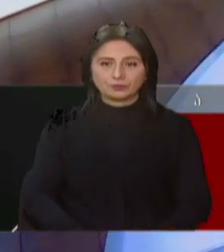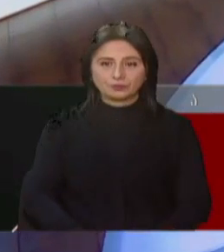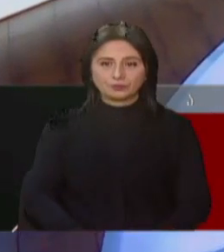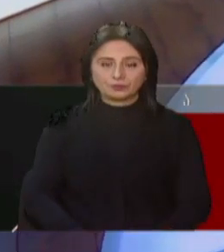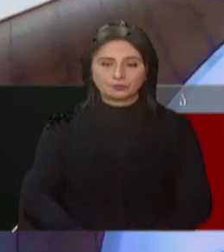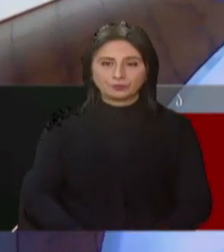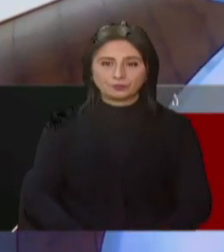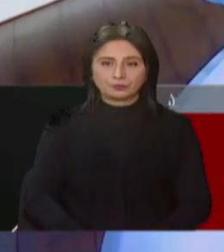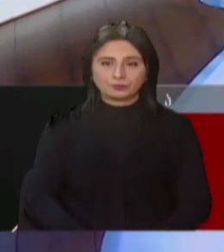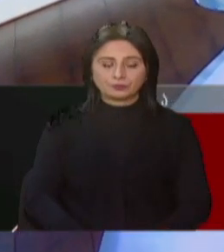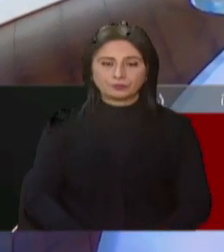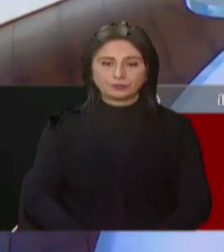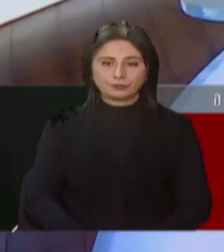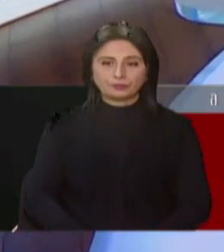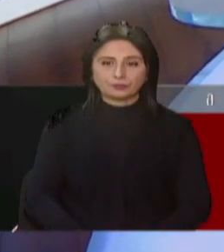gismat.